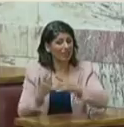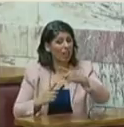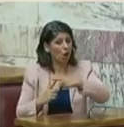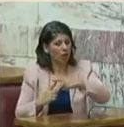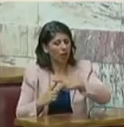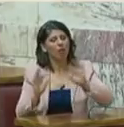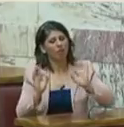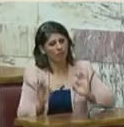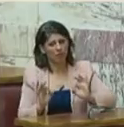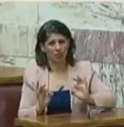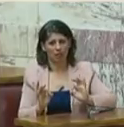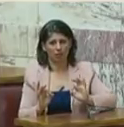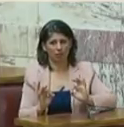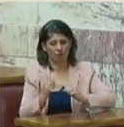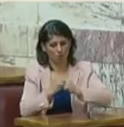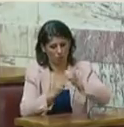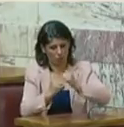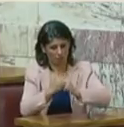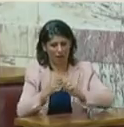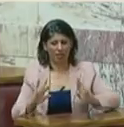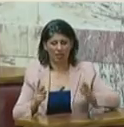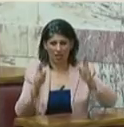και στις υποδομές, στην ενέργεια.